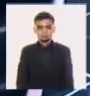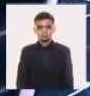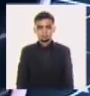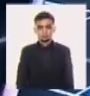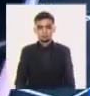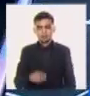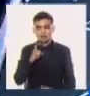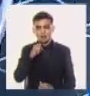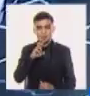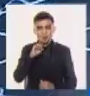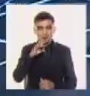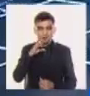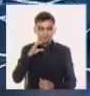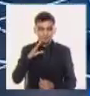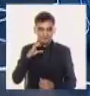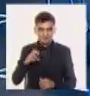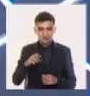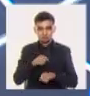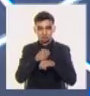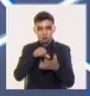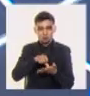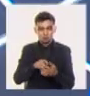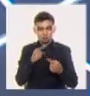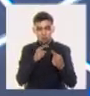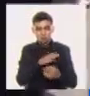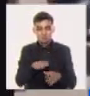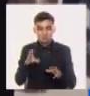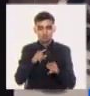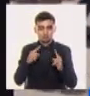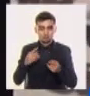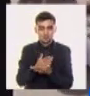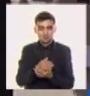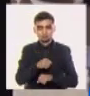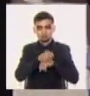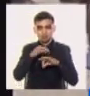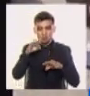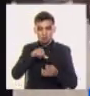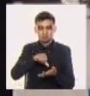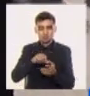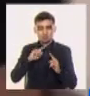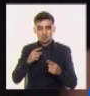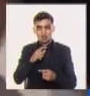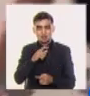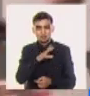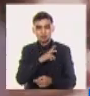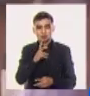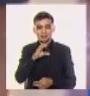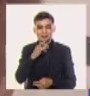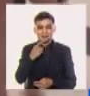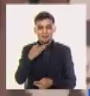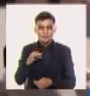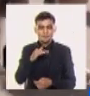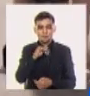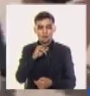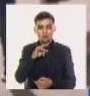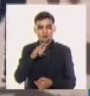В Хабаровске начались массовые задержания митингующих. Там продолжаются акции протеста в защиту арестованного губернатора Сергея Фургала.